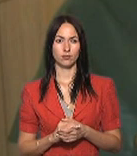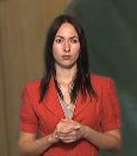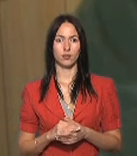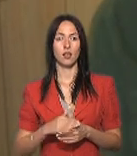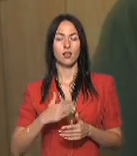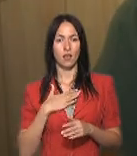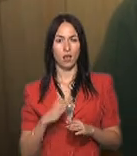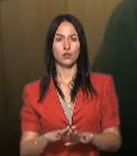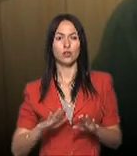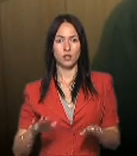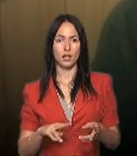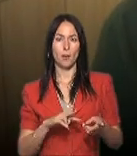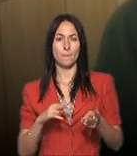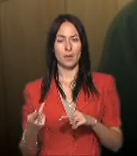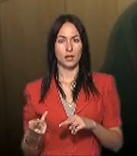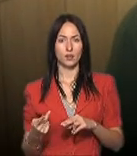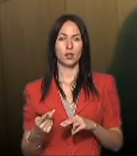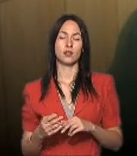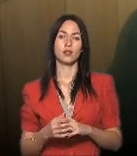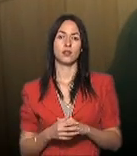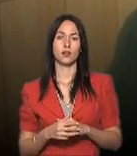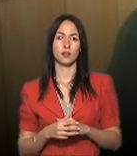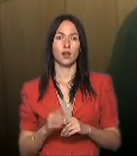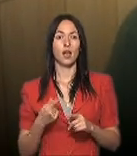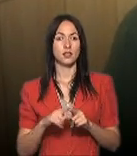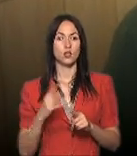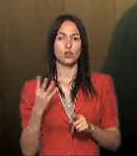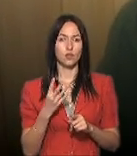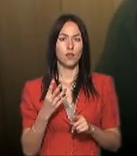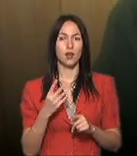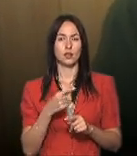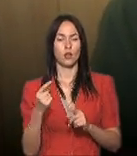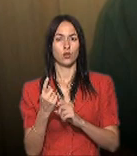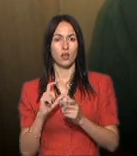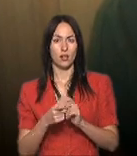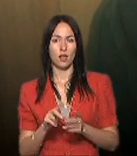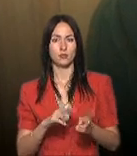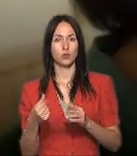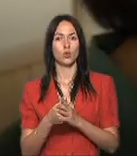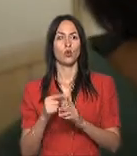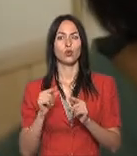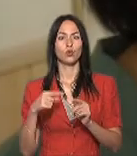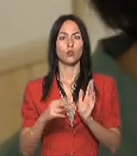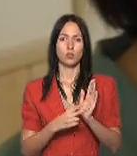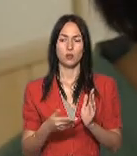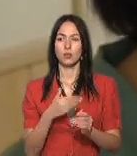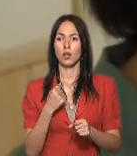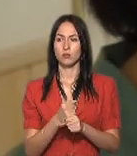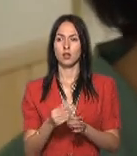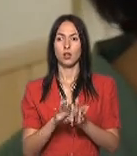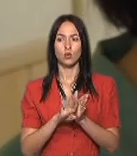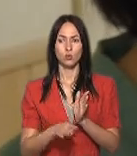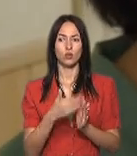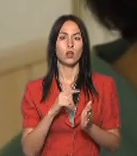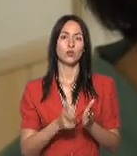Наших дітей перевели, получается, частину наших дітей, це 4-11 клас, перевели до 7-ї школи. Нам зробили гірше, і знову